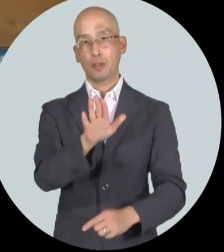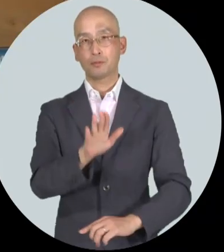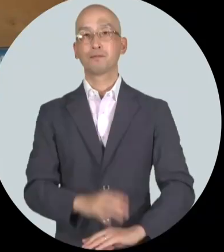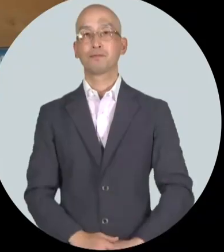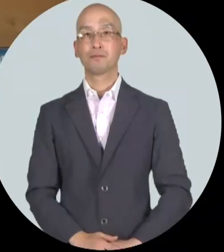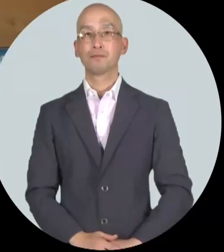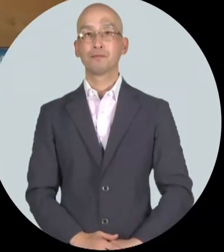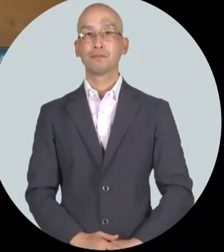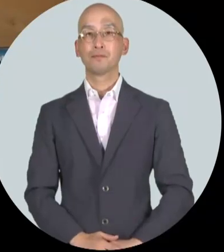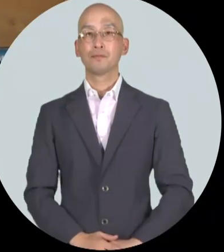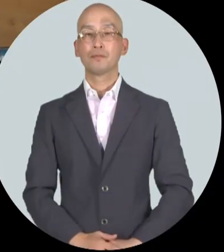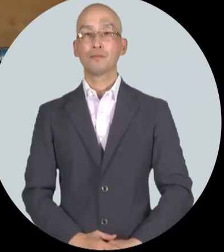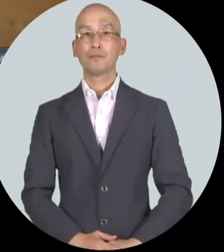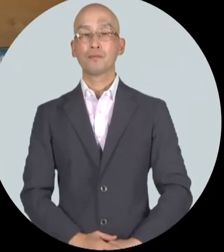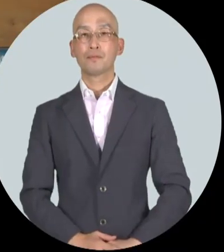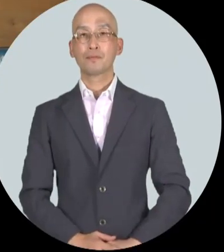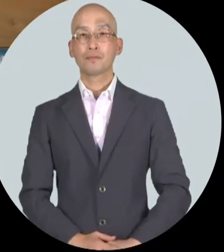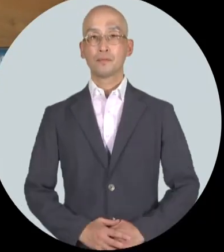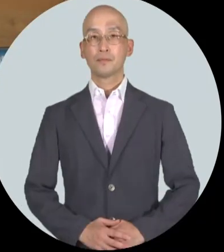考えております。